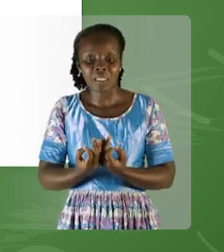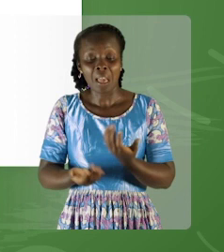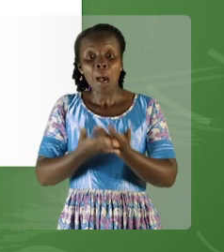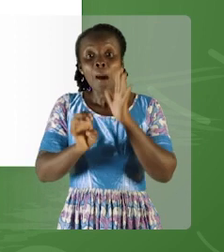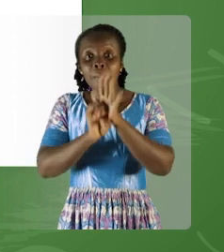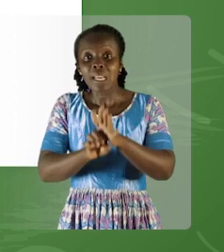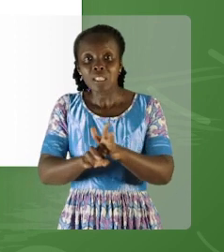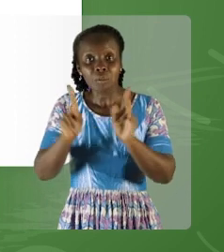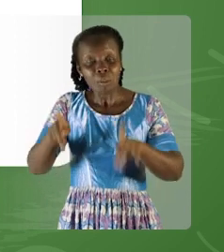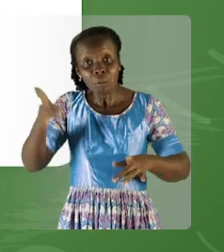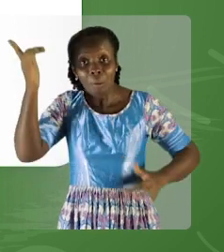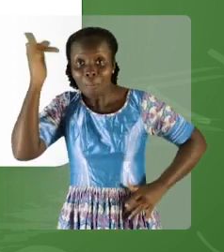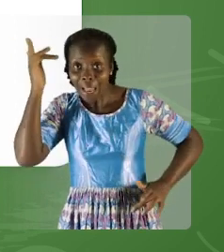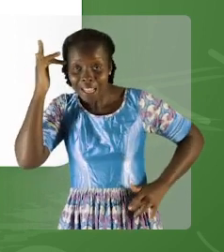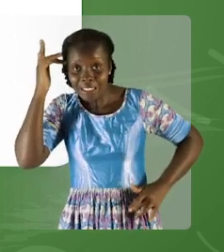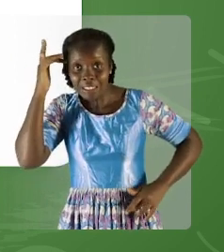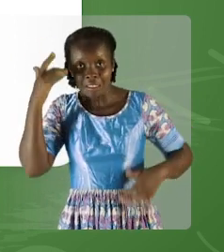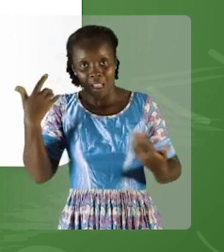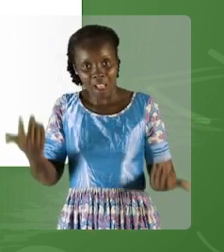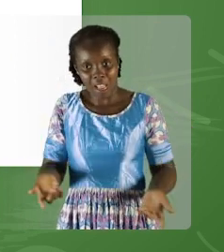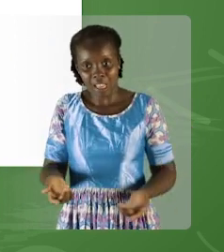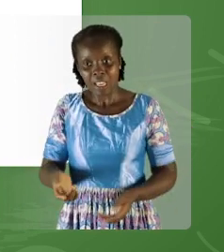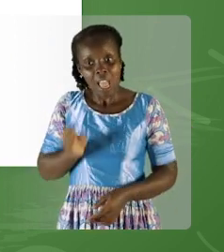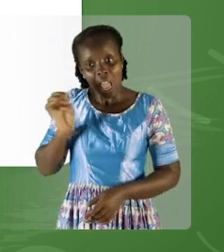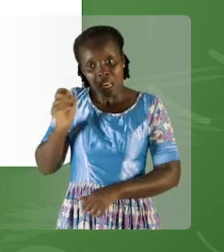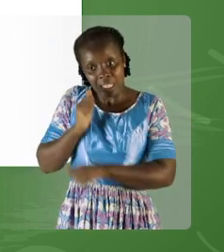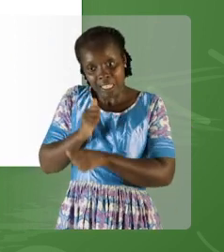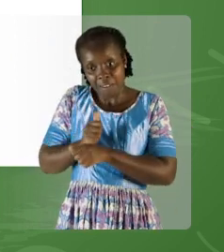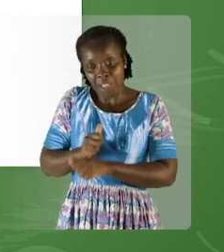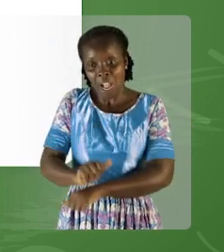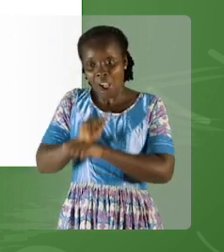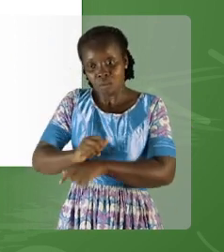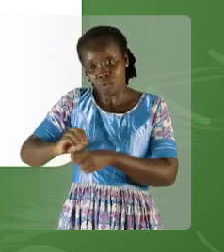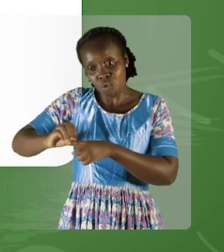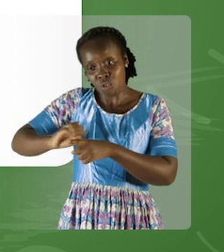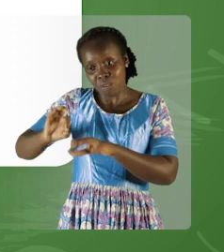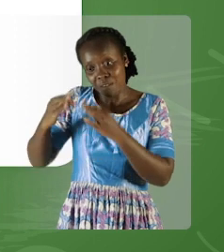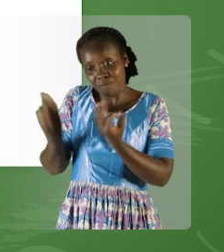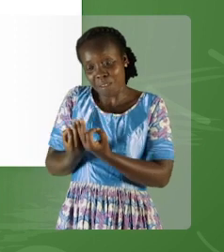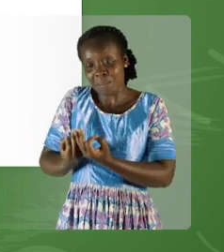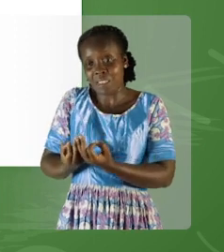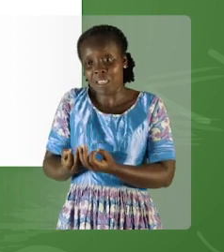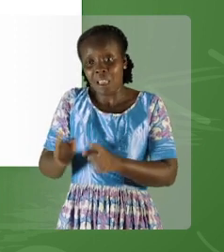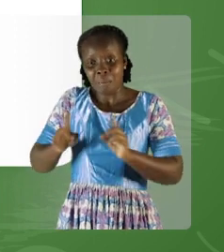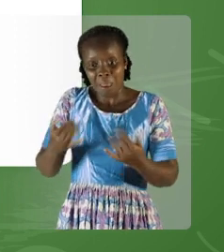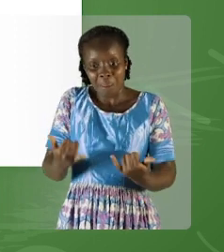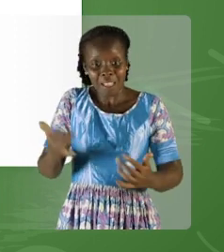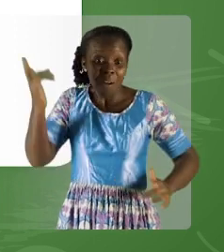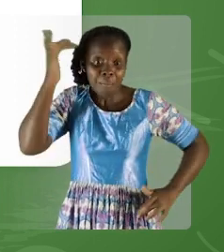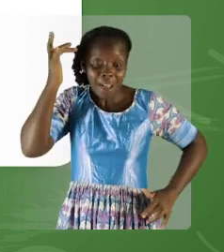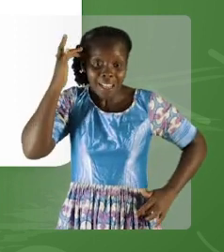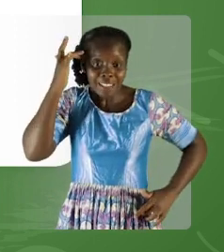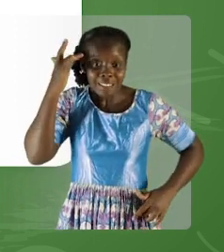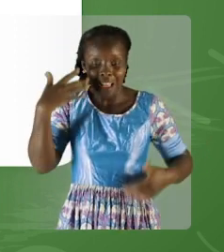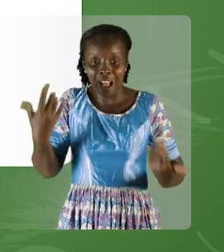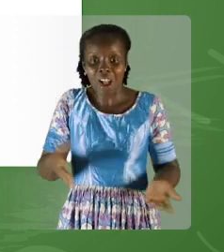qui est malade était celle qui s'occupait de sa famille avec ses revenus, étant malade, elle ne